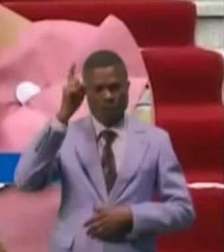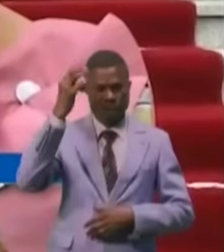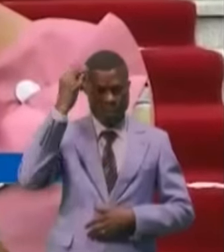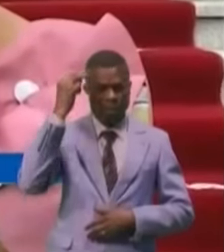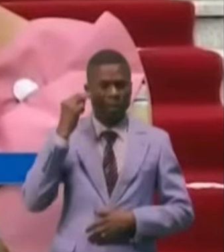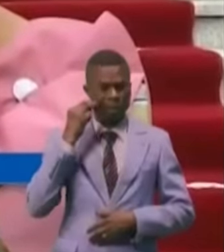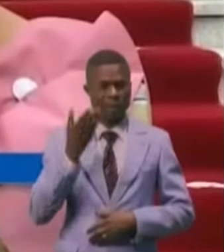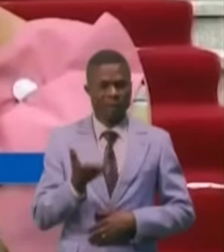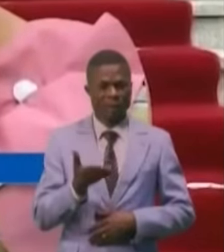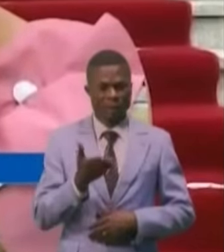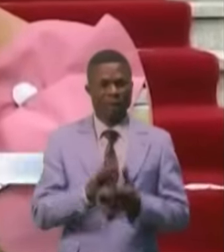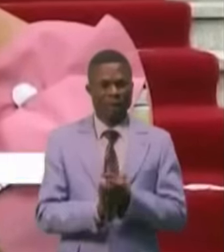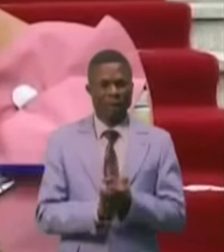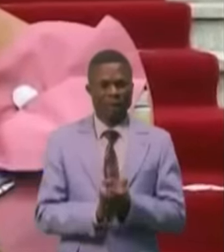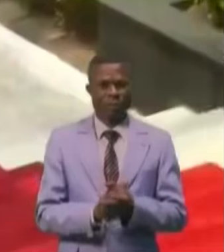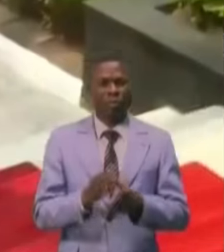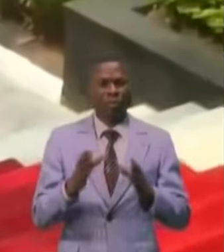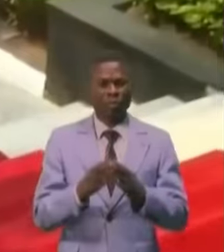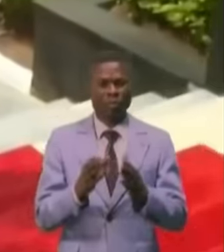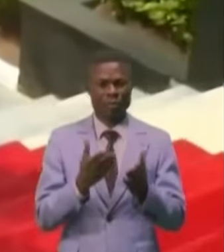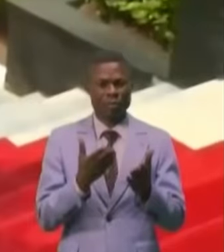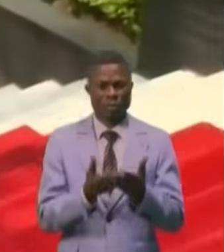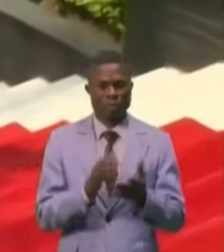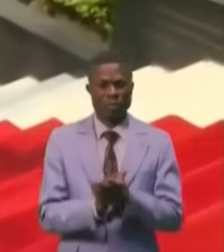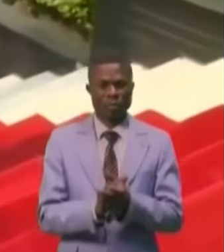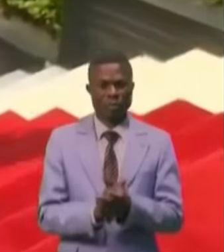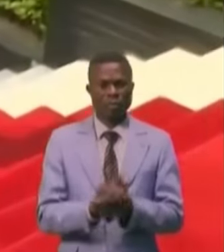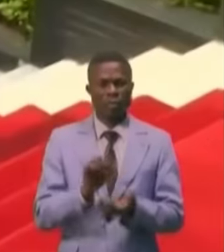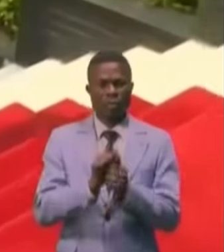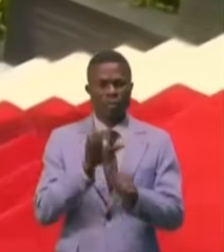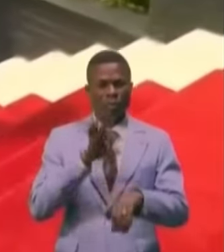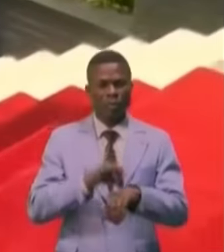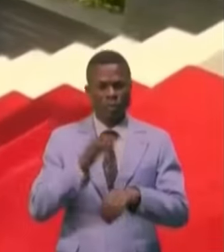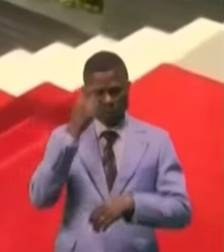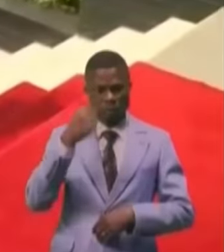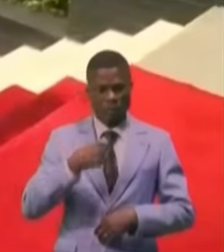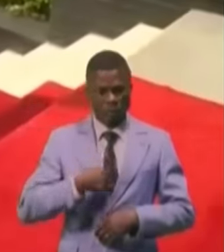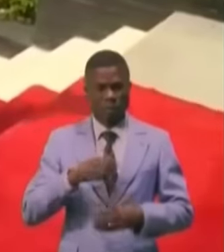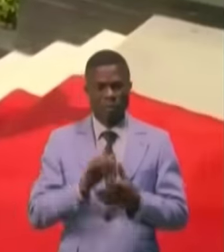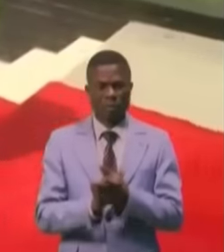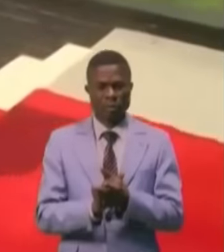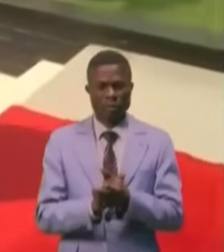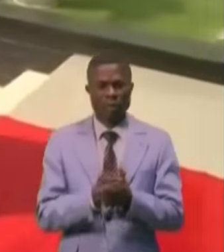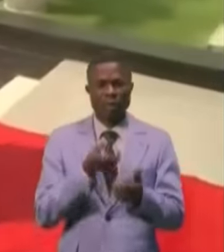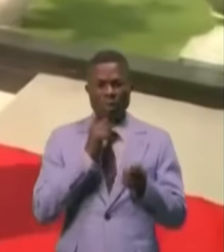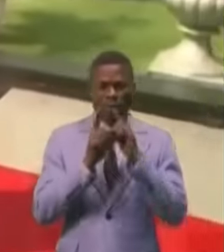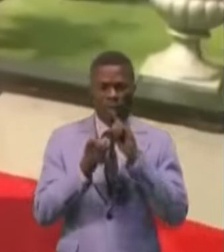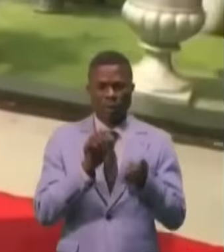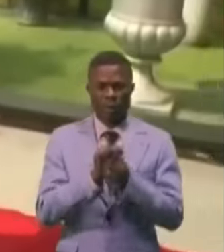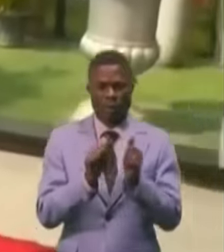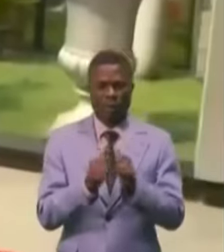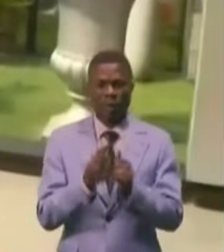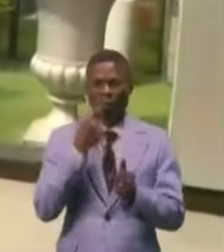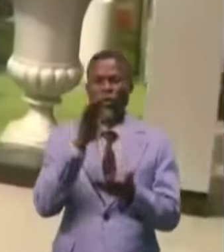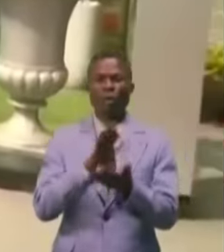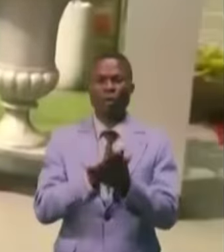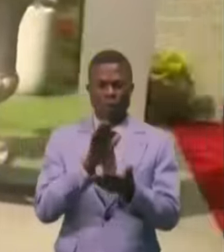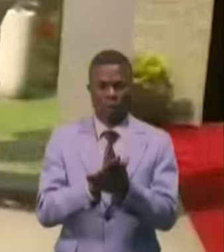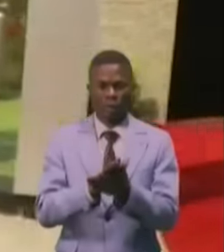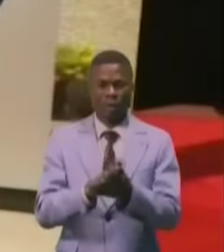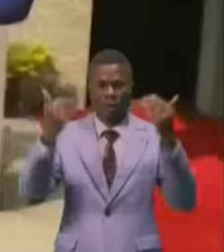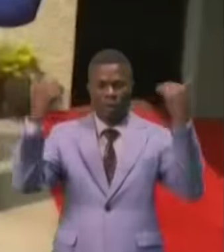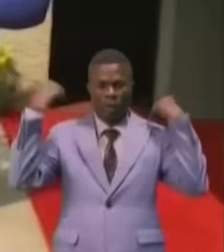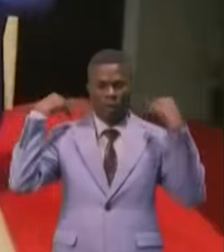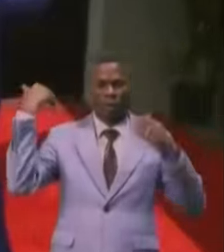à diriger en tant que première ministre. Et ça a été l'occasion pour nous de renouveler nos remerciements au chef de